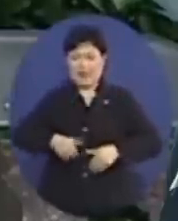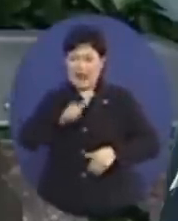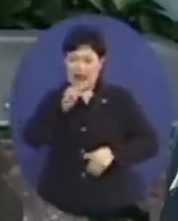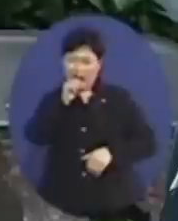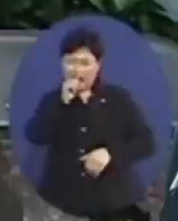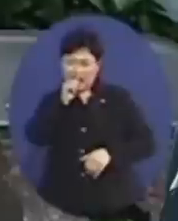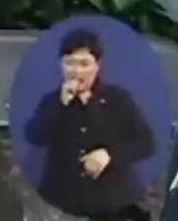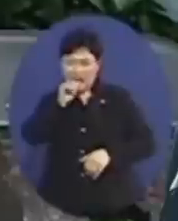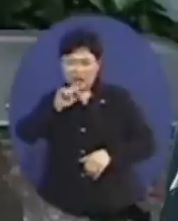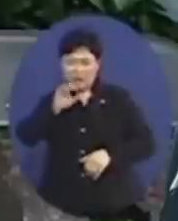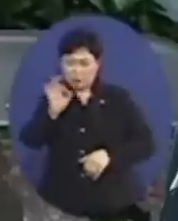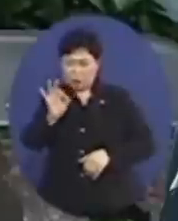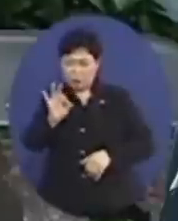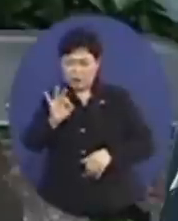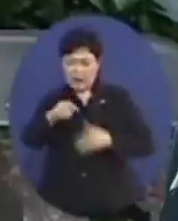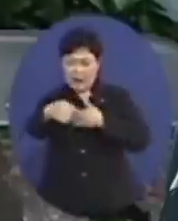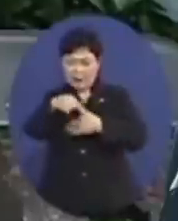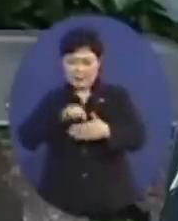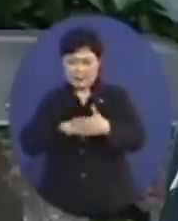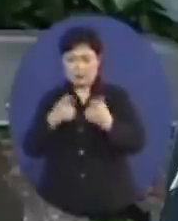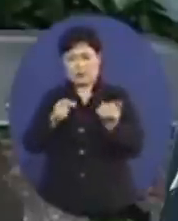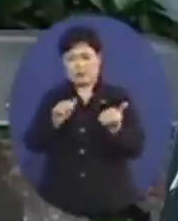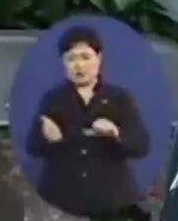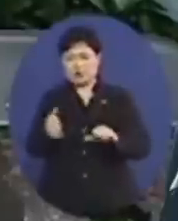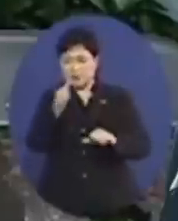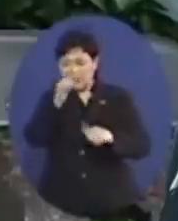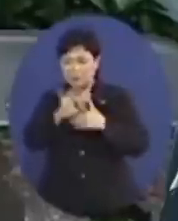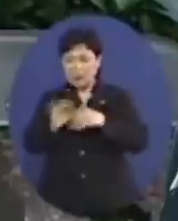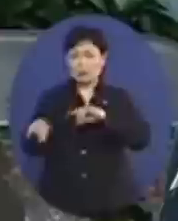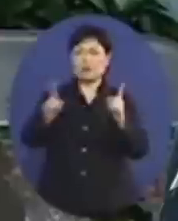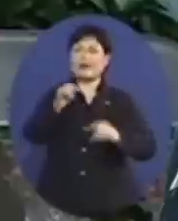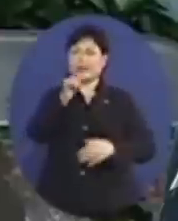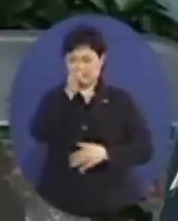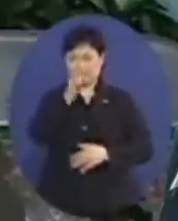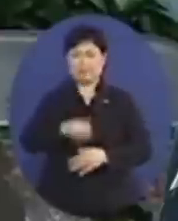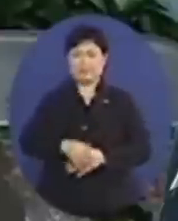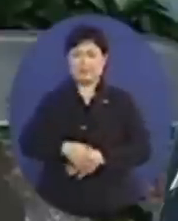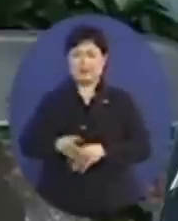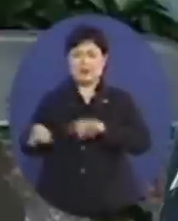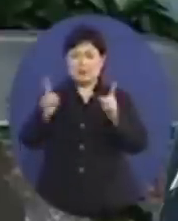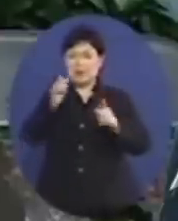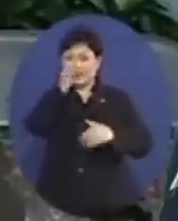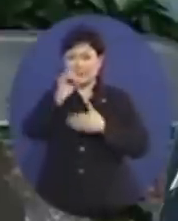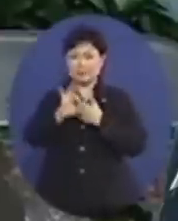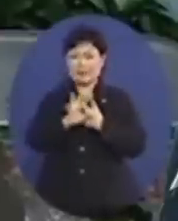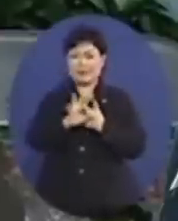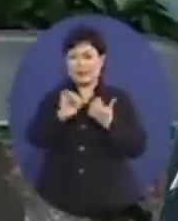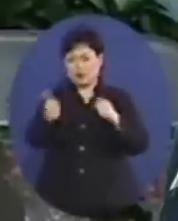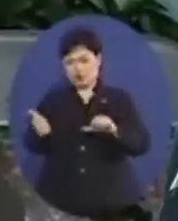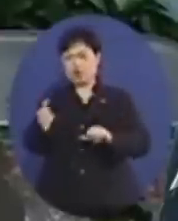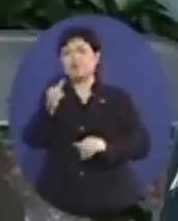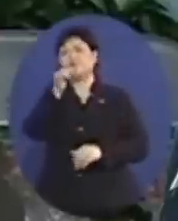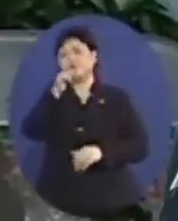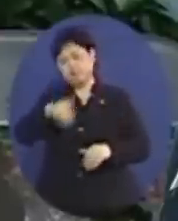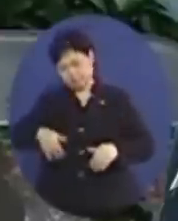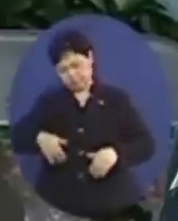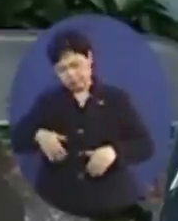것입니다. 죽음이 있으면 부활이 있습니다. 부활이 있으면 죽음이 있어야 되는